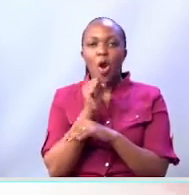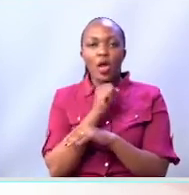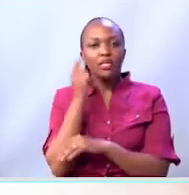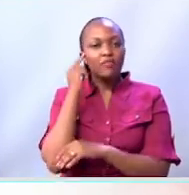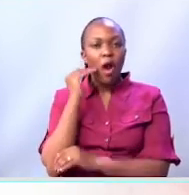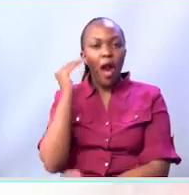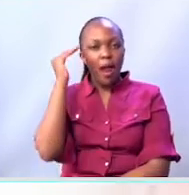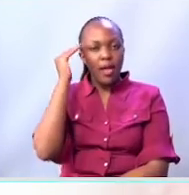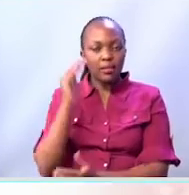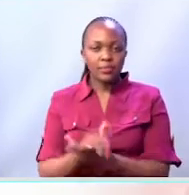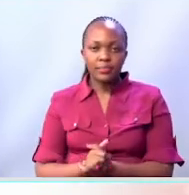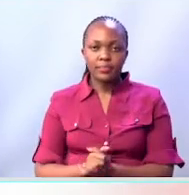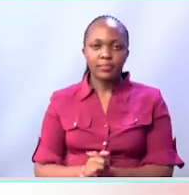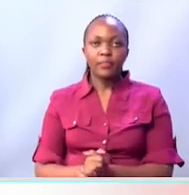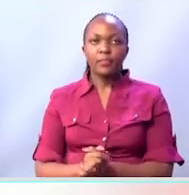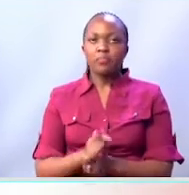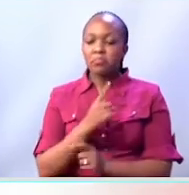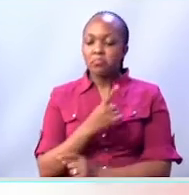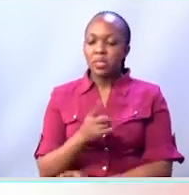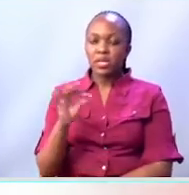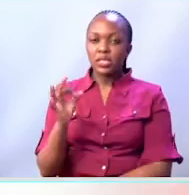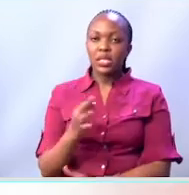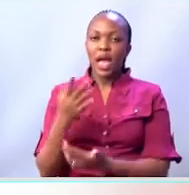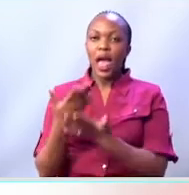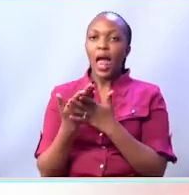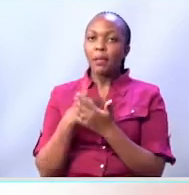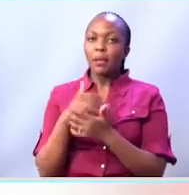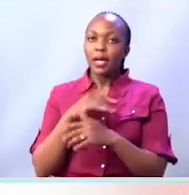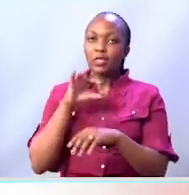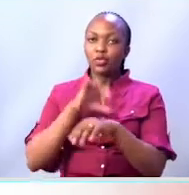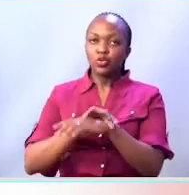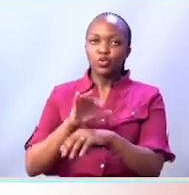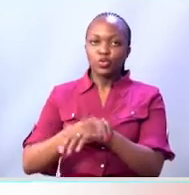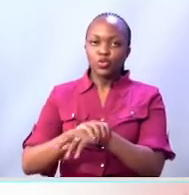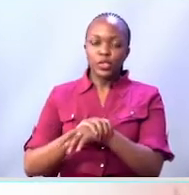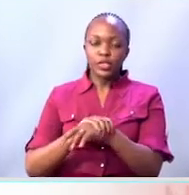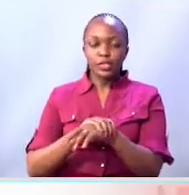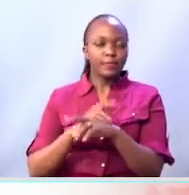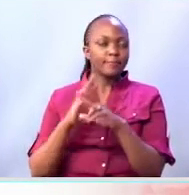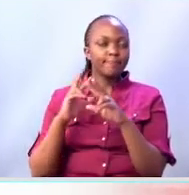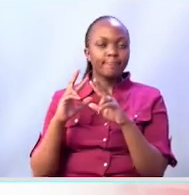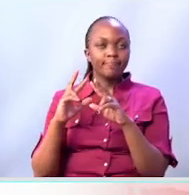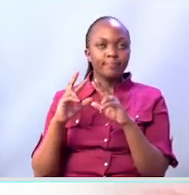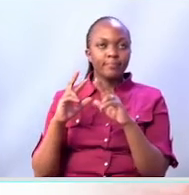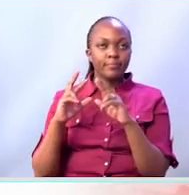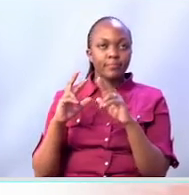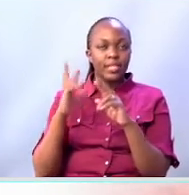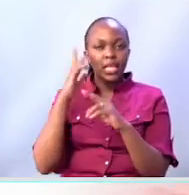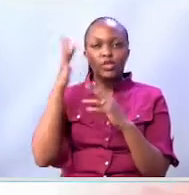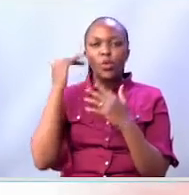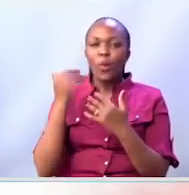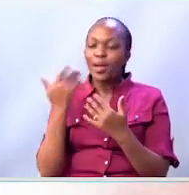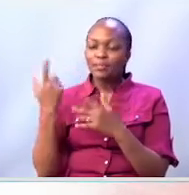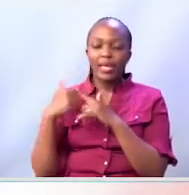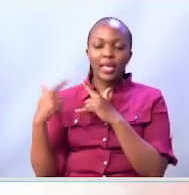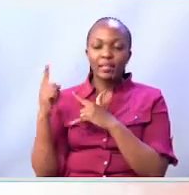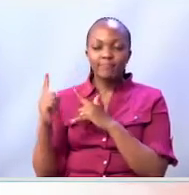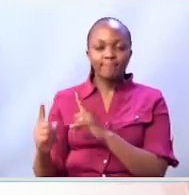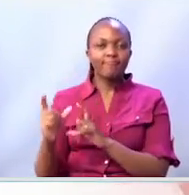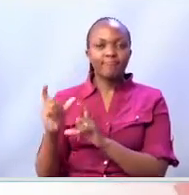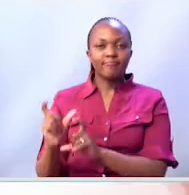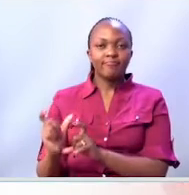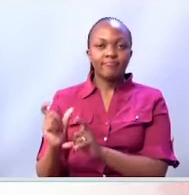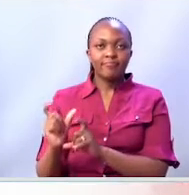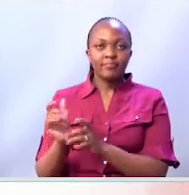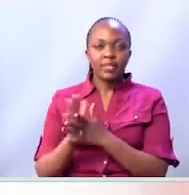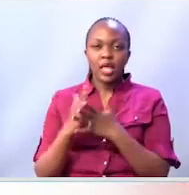Wanatusaidia kuweza kutafuta chanzo ama kiini ya mtu kuuawa. The body of the deceased